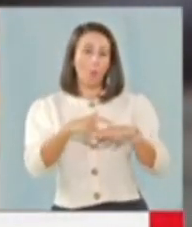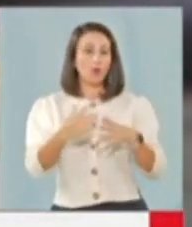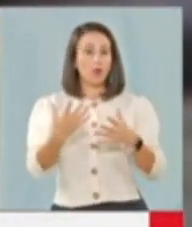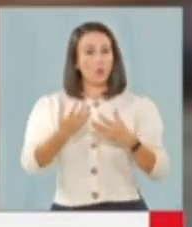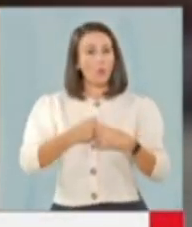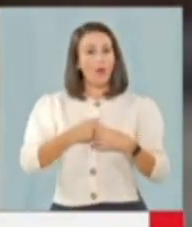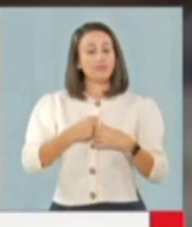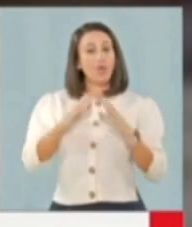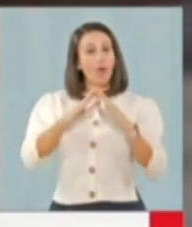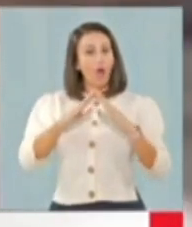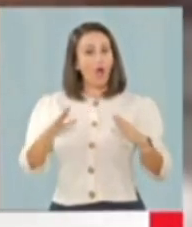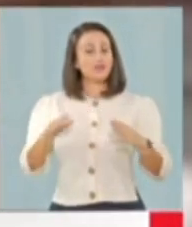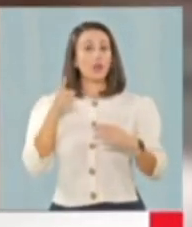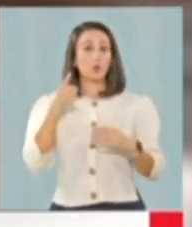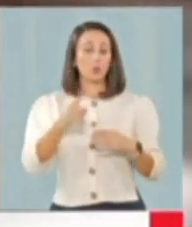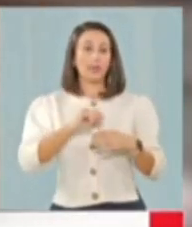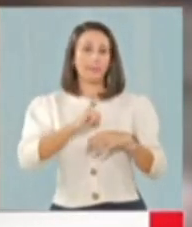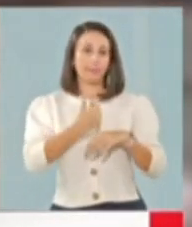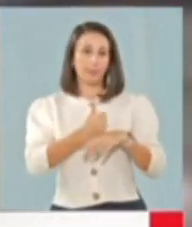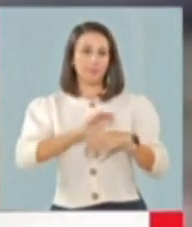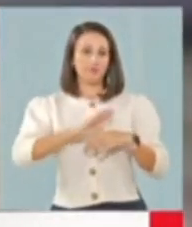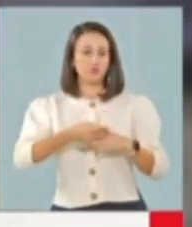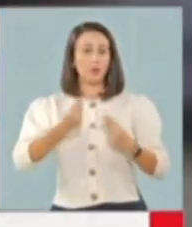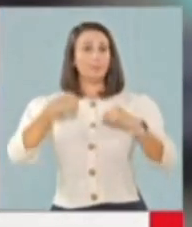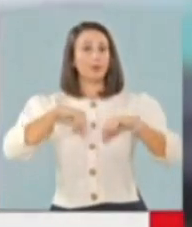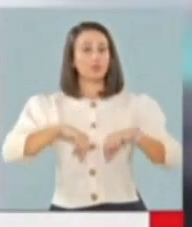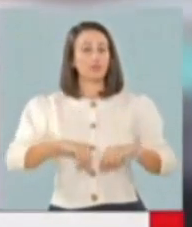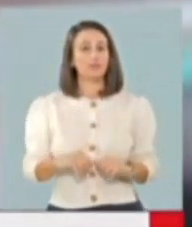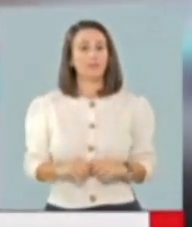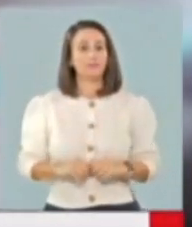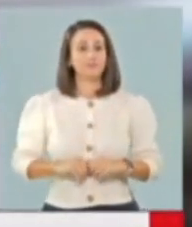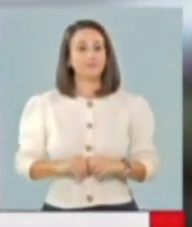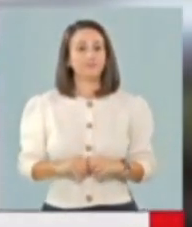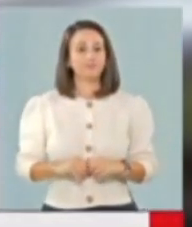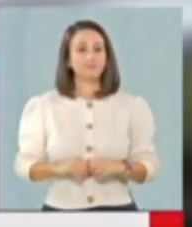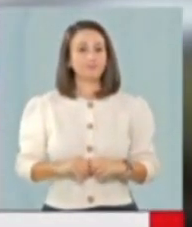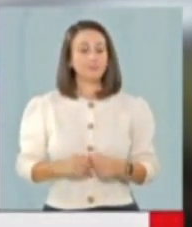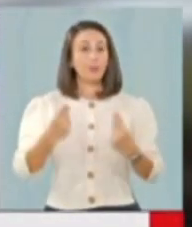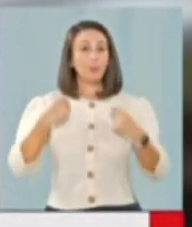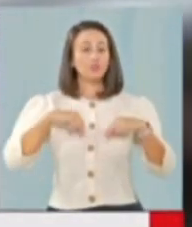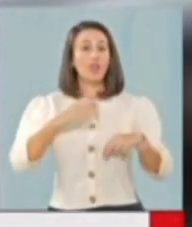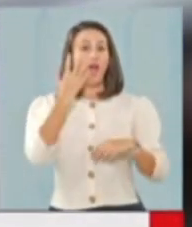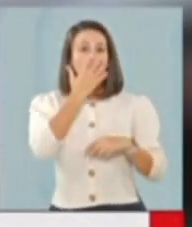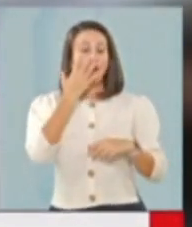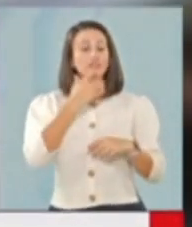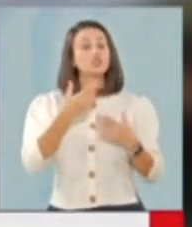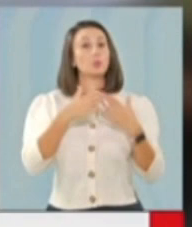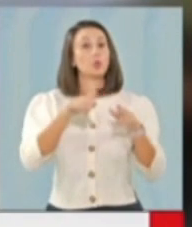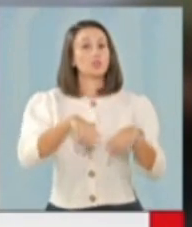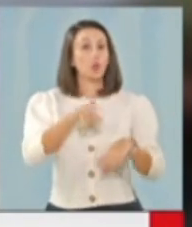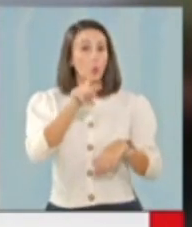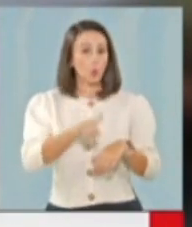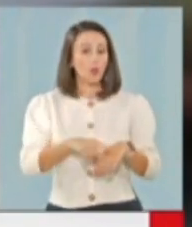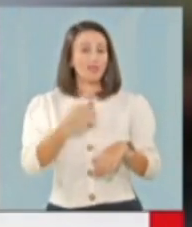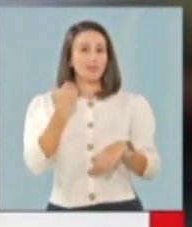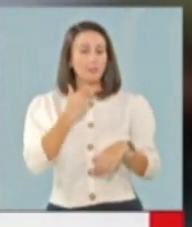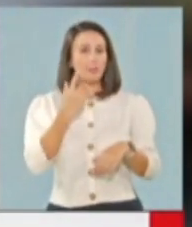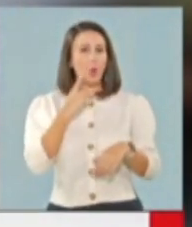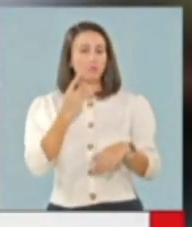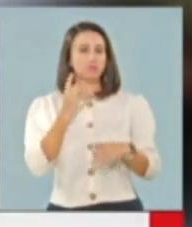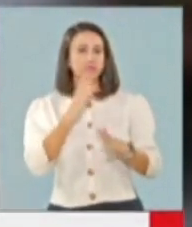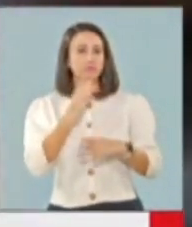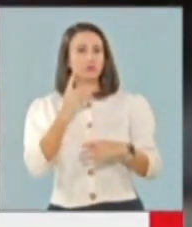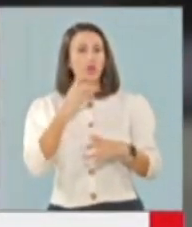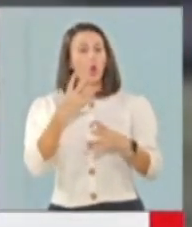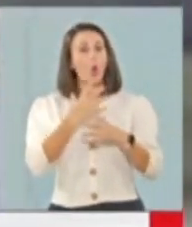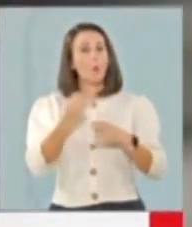recuperate din reședința lui Amrullah Saleh, fostul prim-vicepreședinte al președintelui afgan. La începutul acestei luni, talibanii l-ar fi torturat și